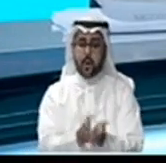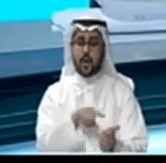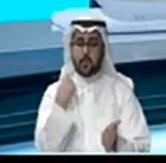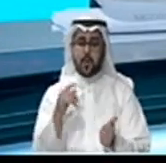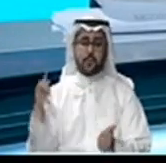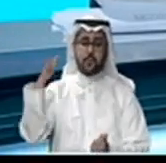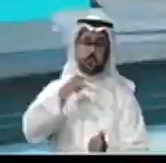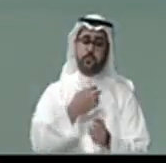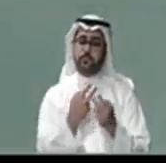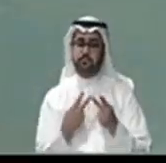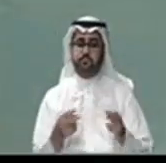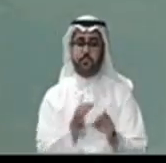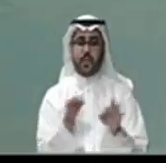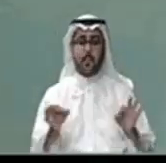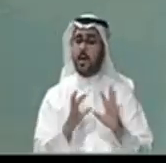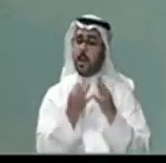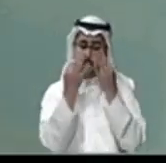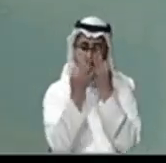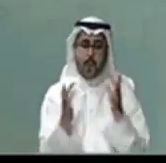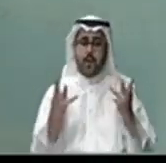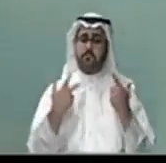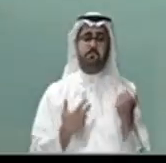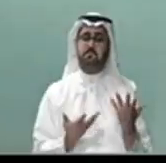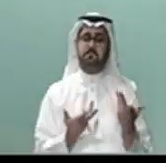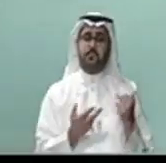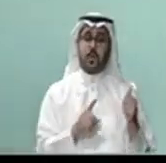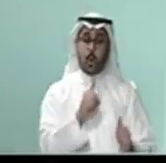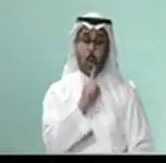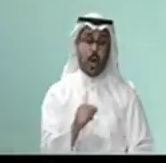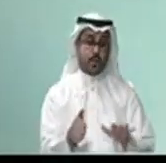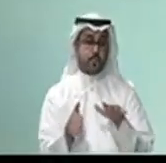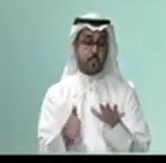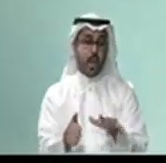والبرية منذ بدء القدوم وحتى نهاية يوم أمس